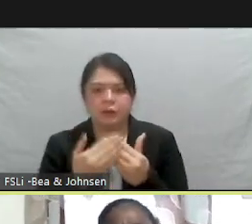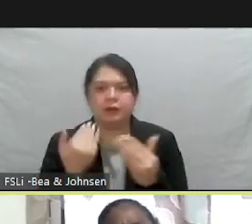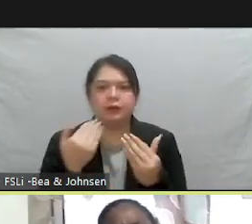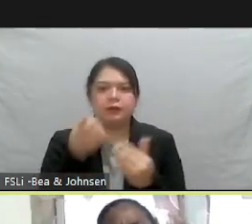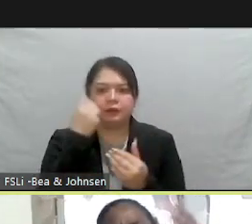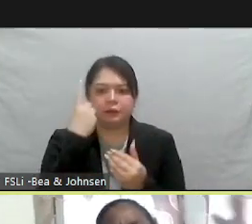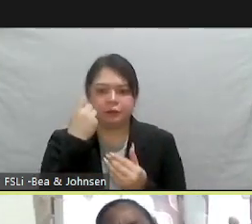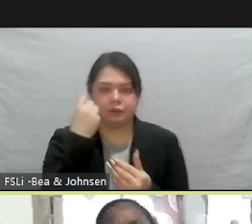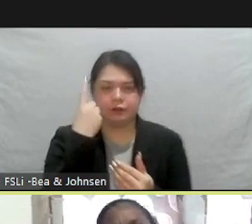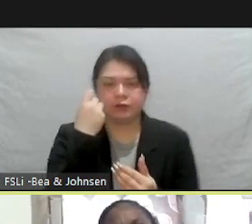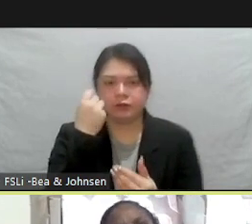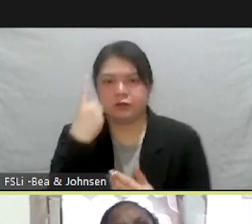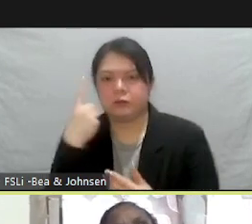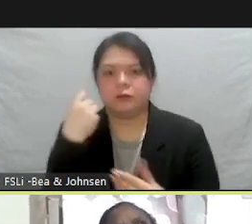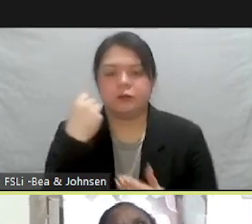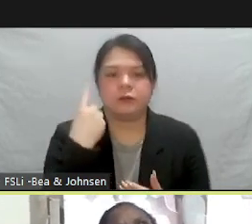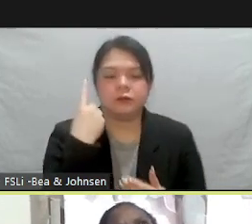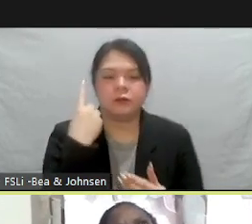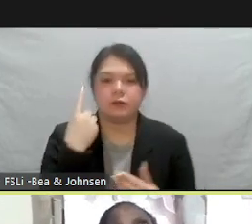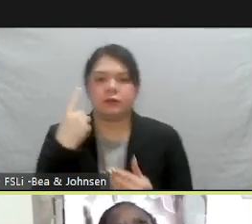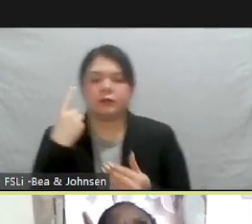nakakapag-unawa, mas madali silang